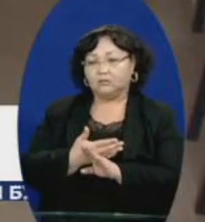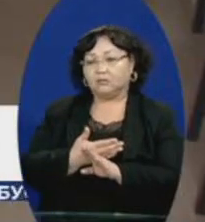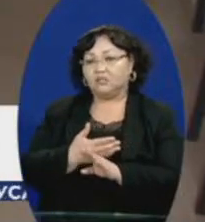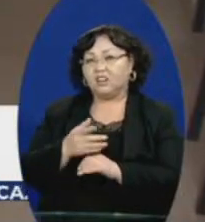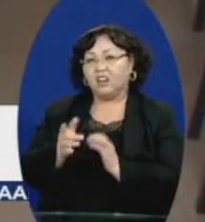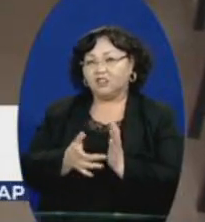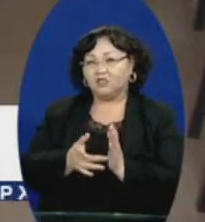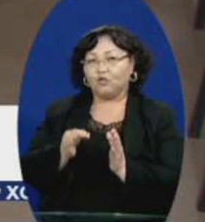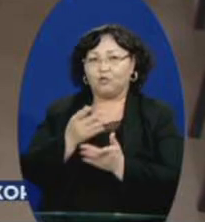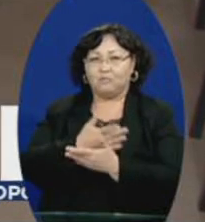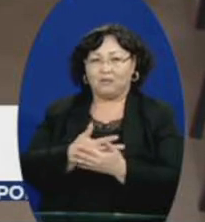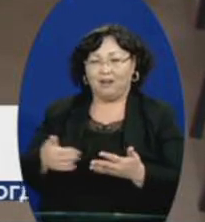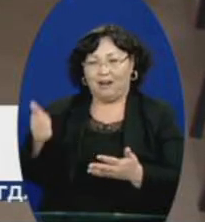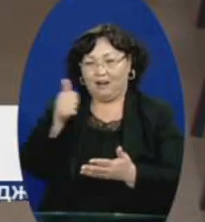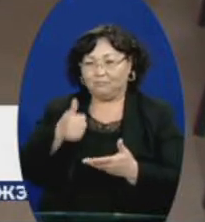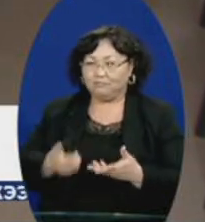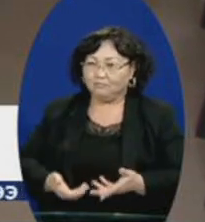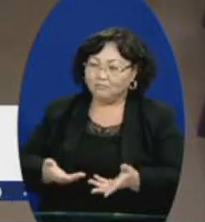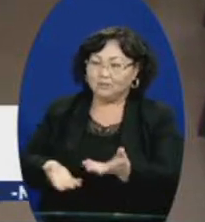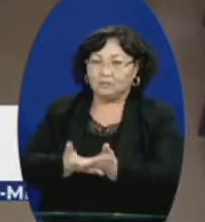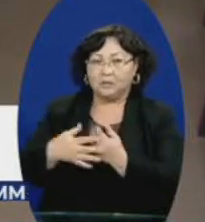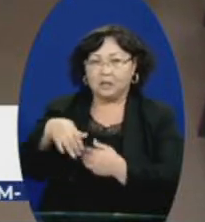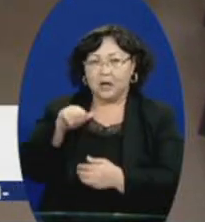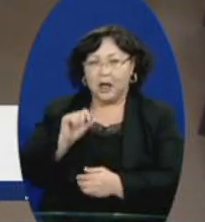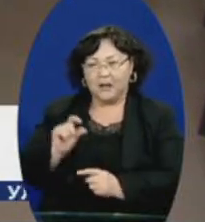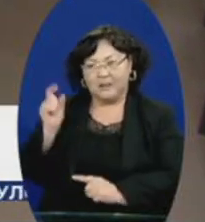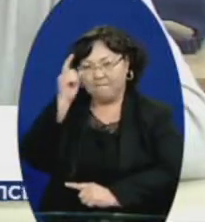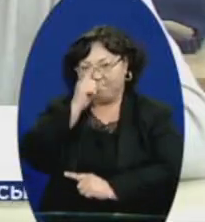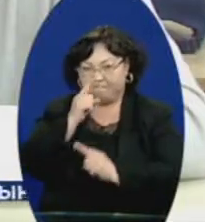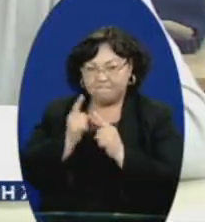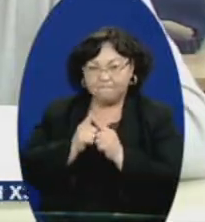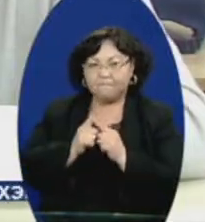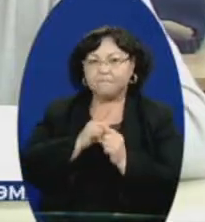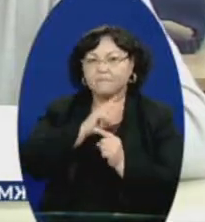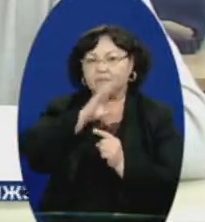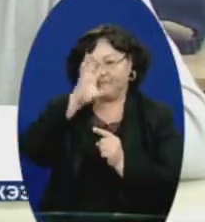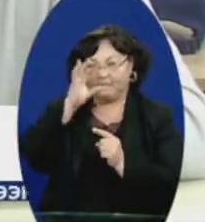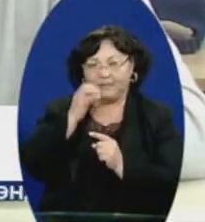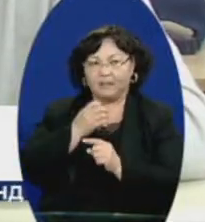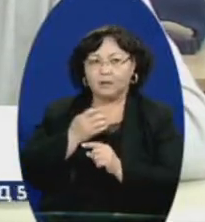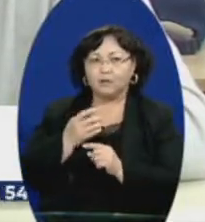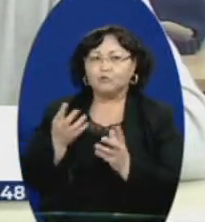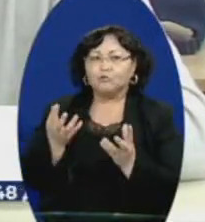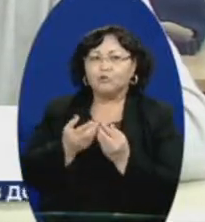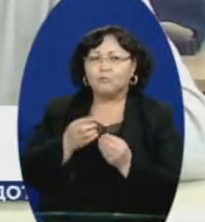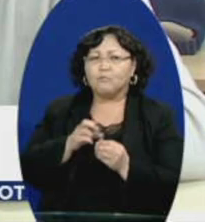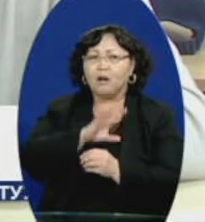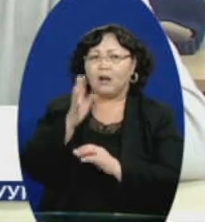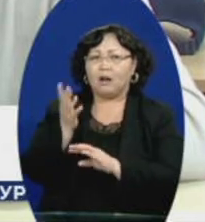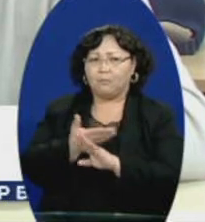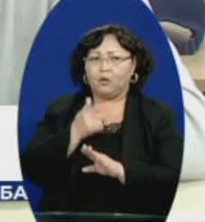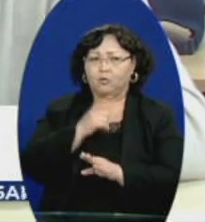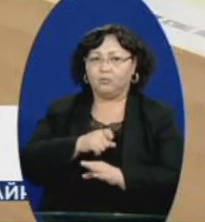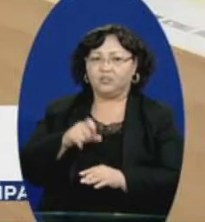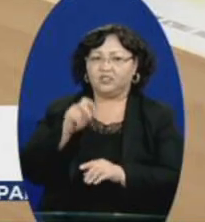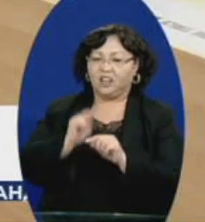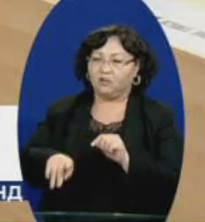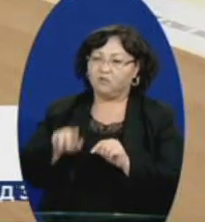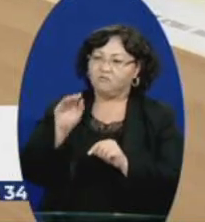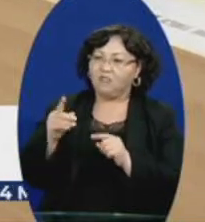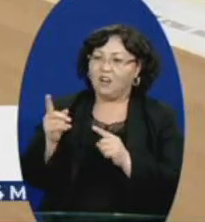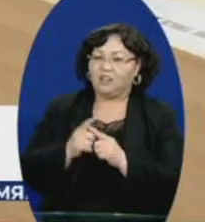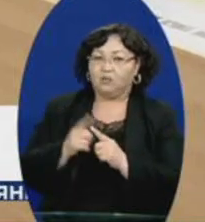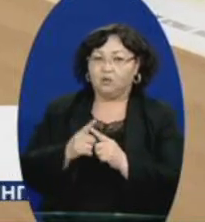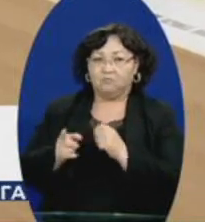муутай, цалин бага, цаг наргүй нөхцөлд шүд зүүн ажиллаж байгаа цөөн хэдэн байгаль хамгаалагчдад өндөр шаардлага тавьж байгаад